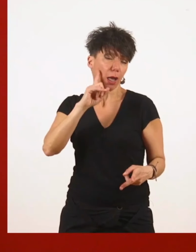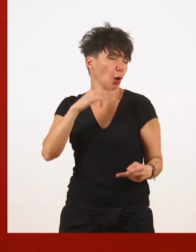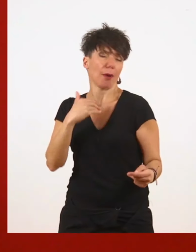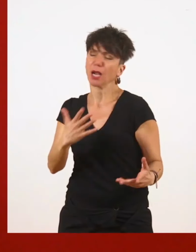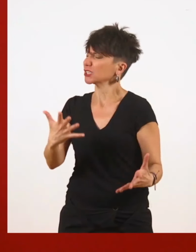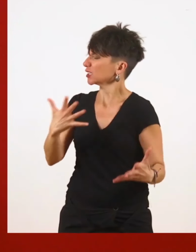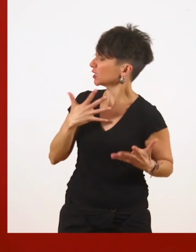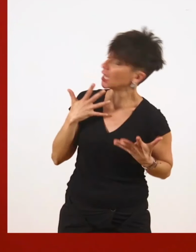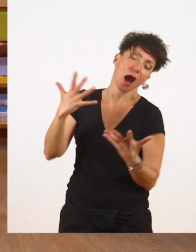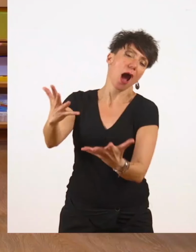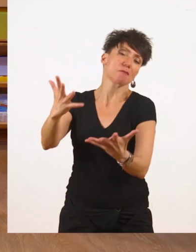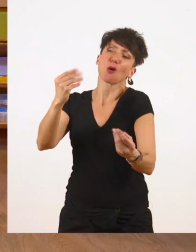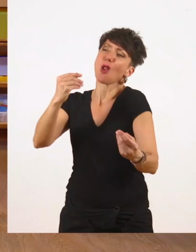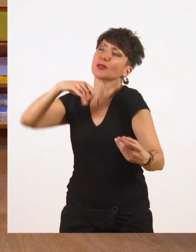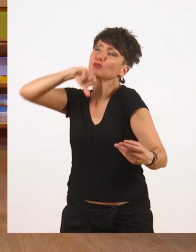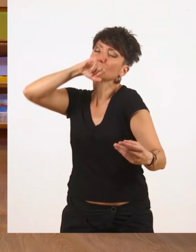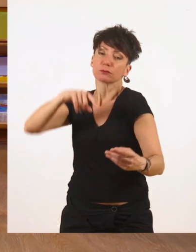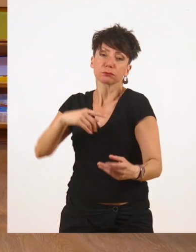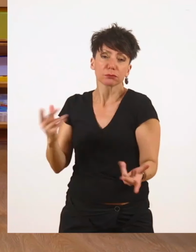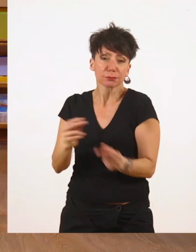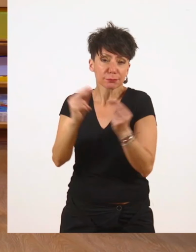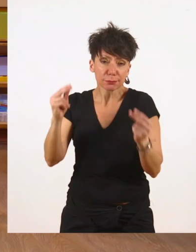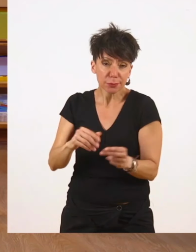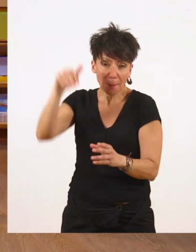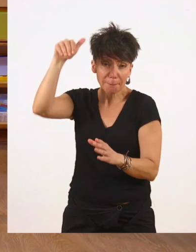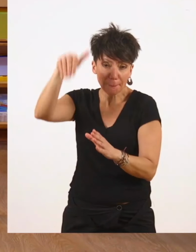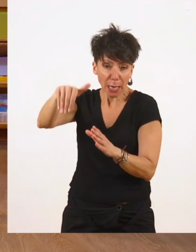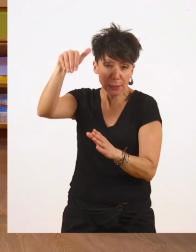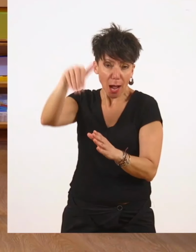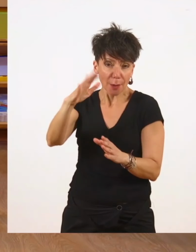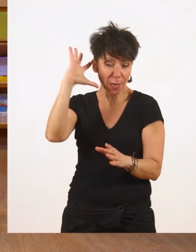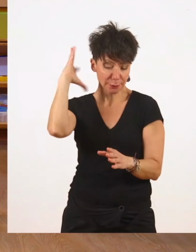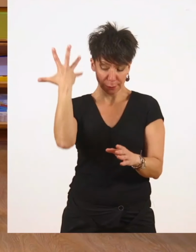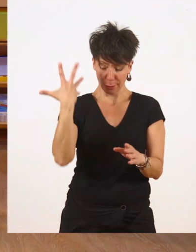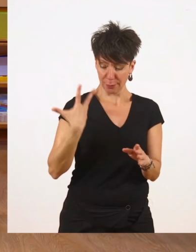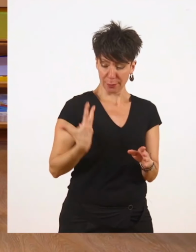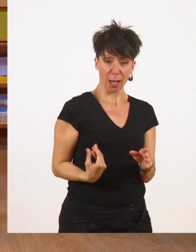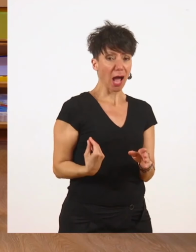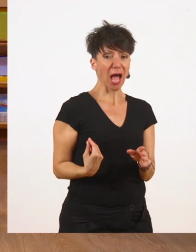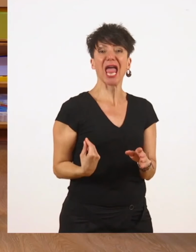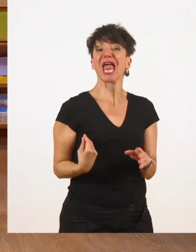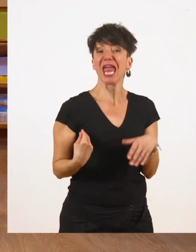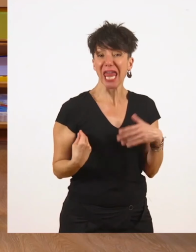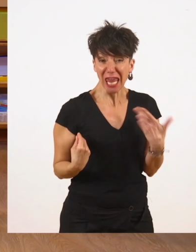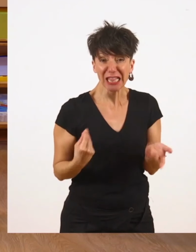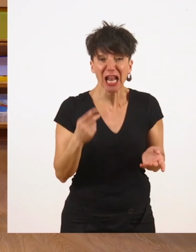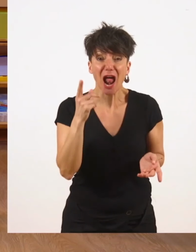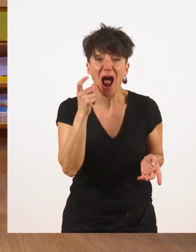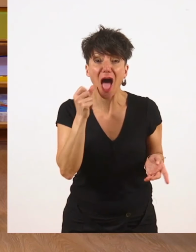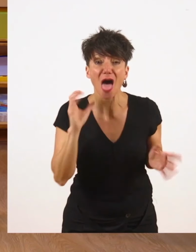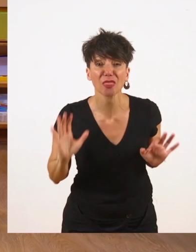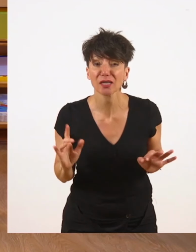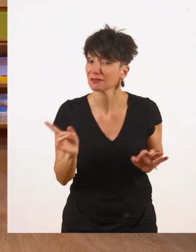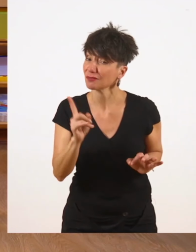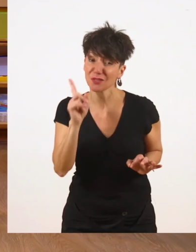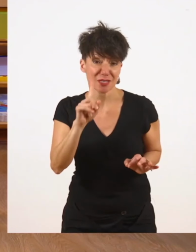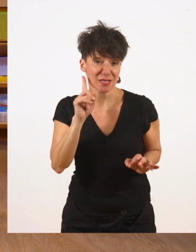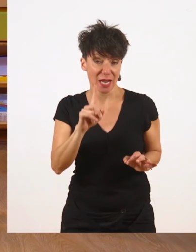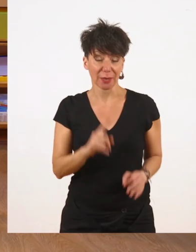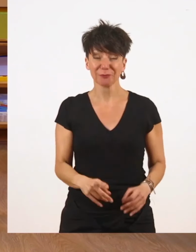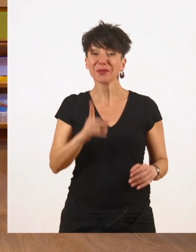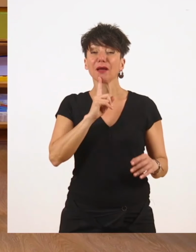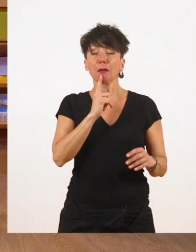θέλουν, και τους αρέσει δηλαδή, την ενσάρκωσε ένας άντρας στο δικό μου το θέατρο. Αξίζει επίσης να σας πω ότι από τους 900